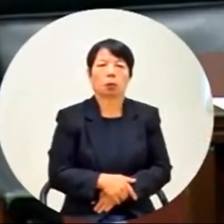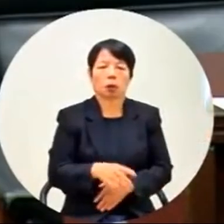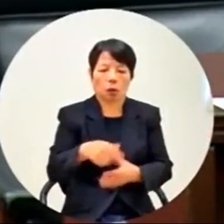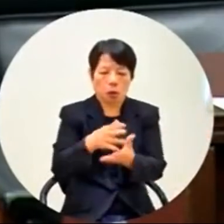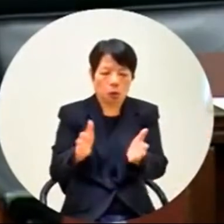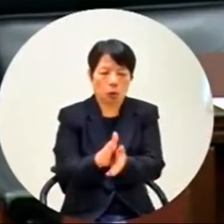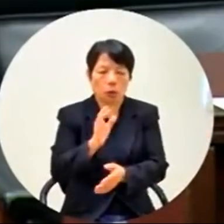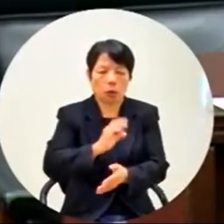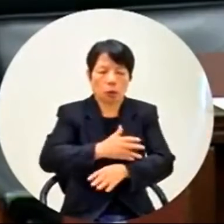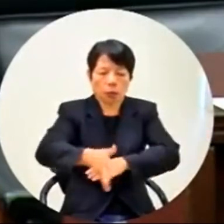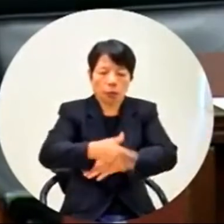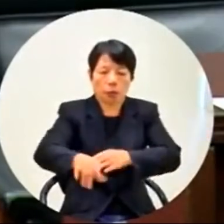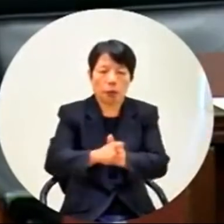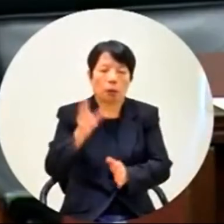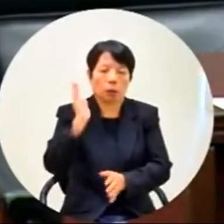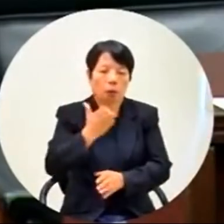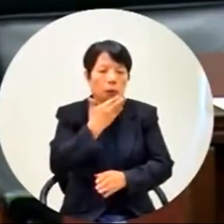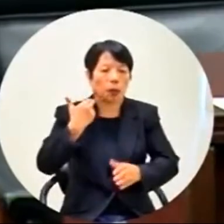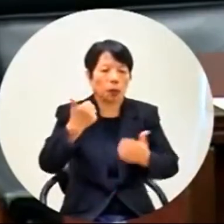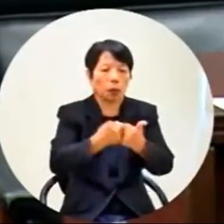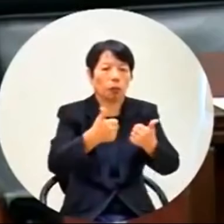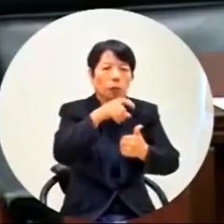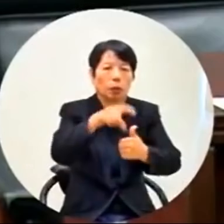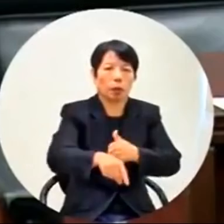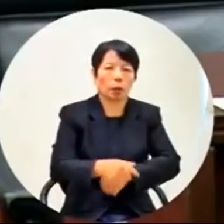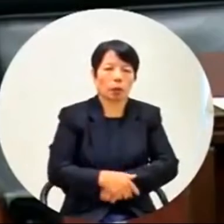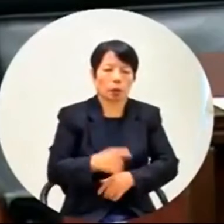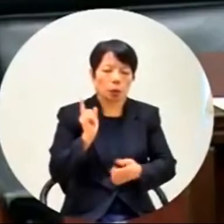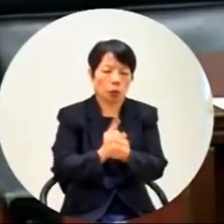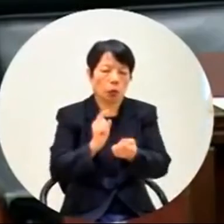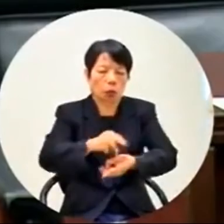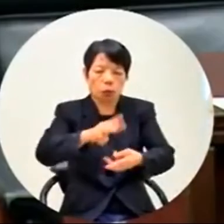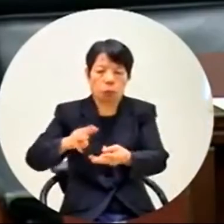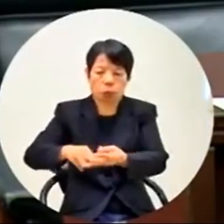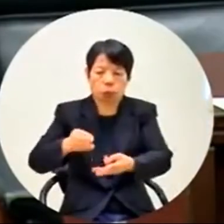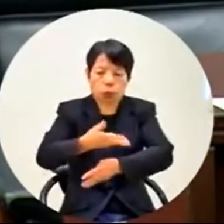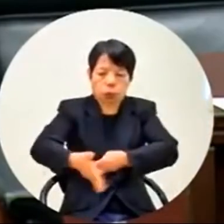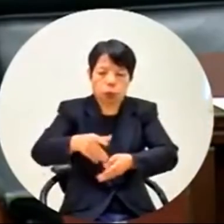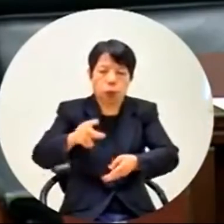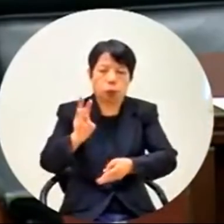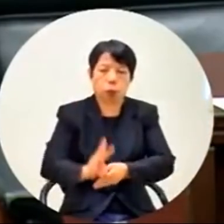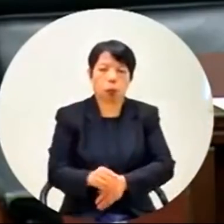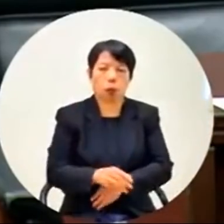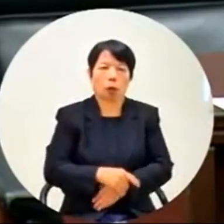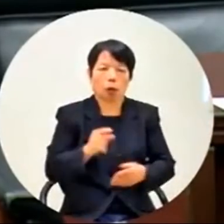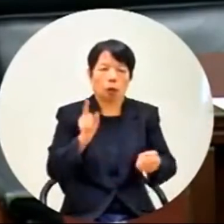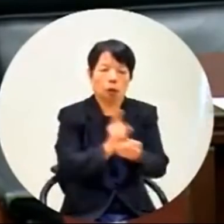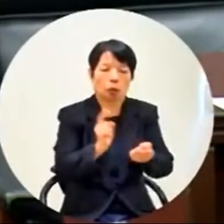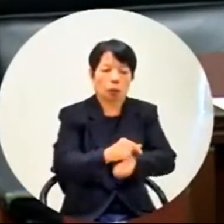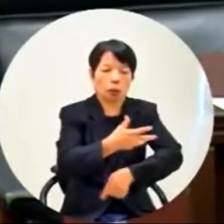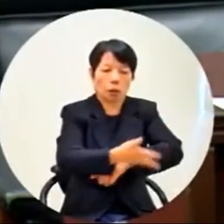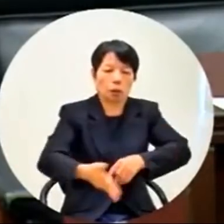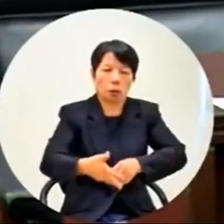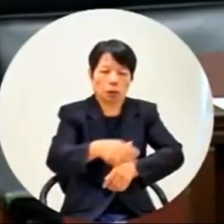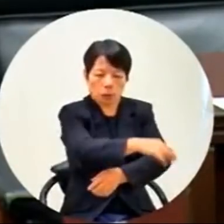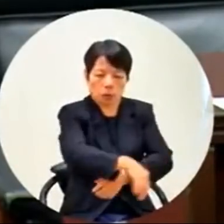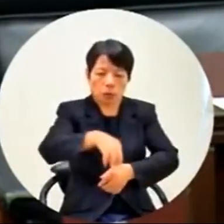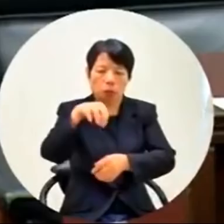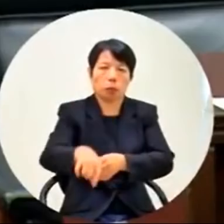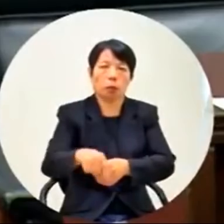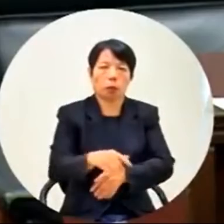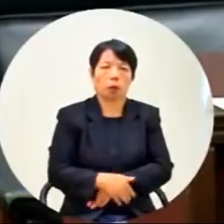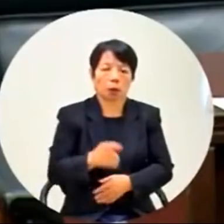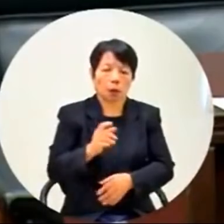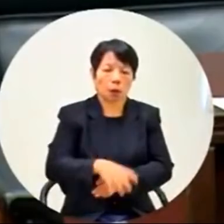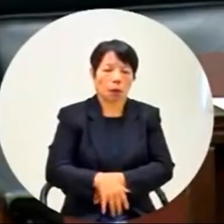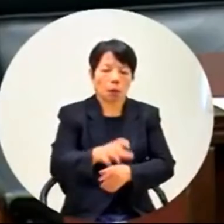排在水利会的灌溉沟渠里面。你知道他舀那个水起来灌溉农田，我们的农